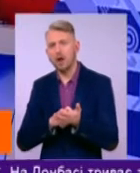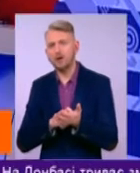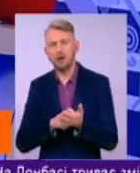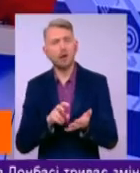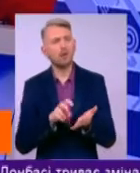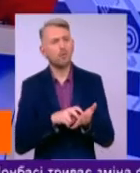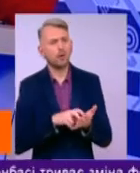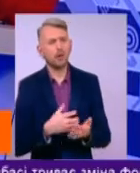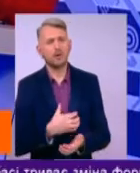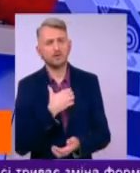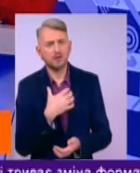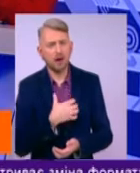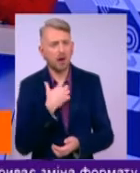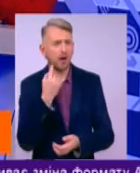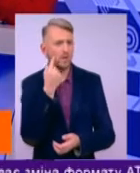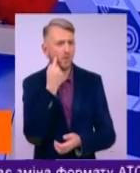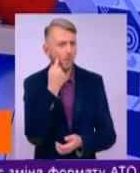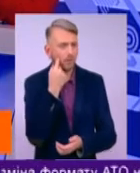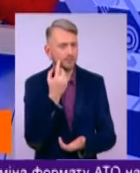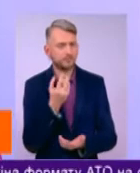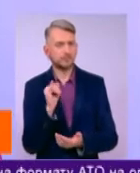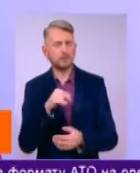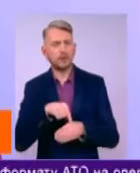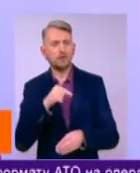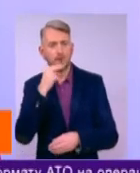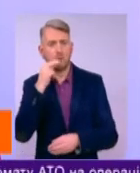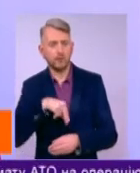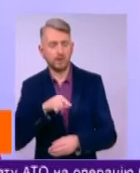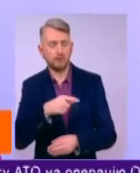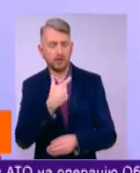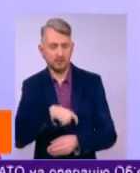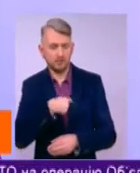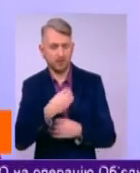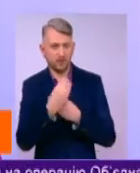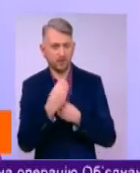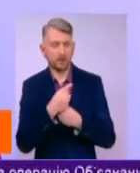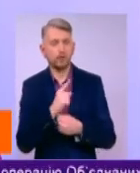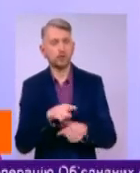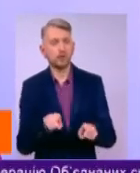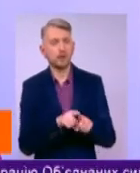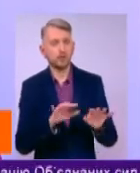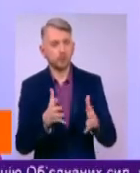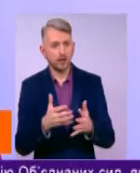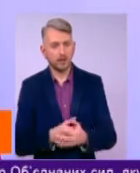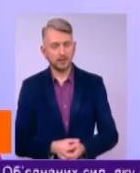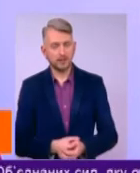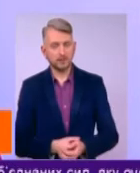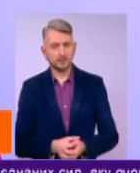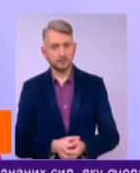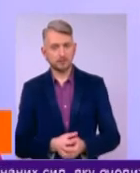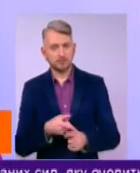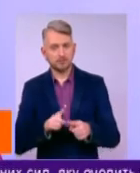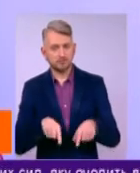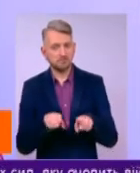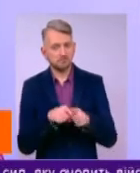осуду? Страх, сором. Страх – найперша причина. Так. І відчуття провини. Вона себе винуватить в тому, що таке відбувається. Це такий